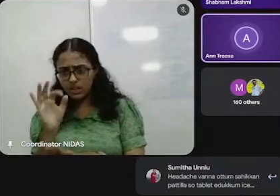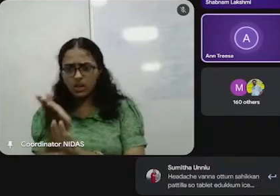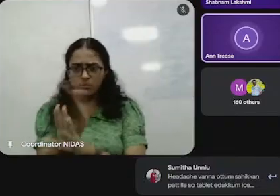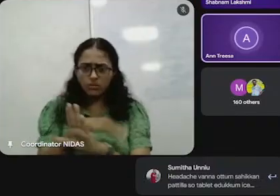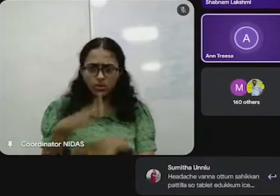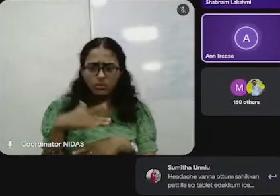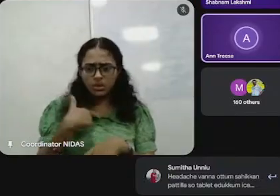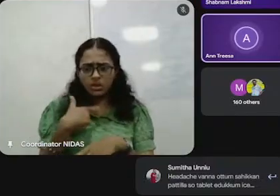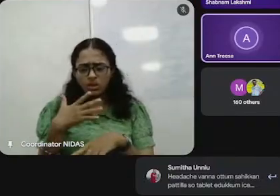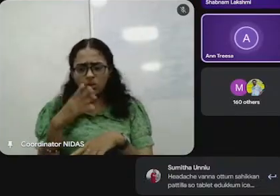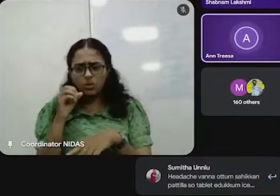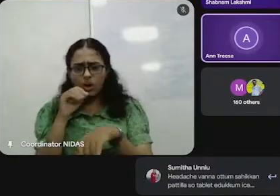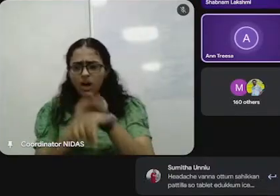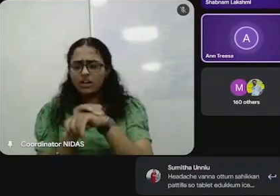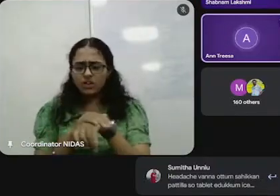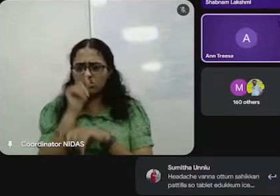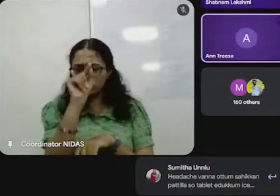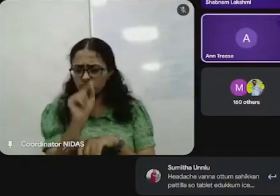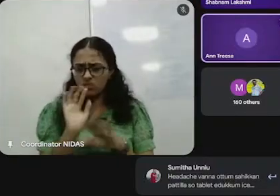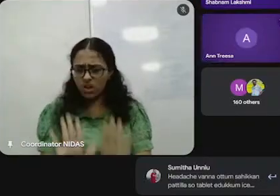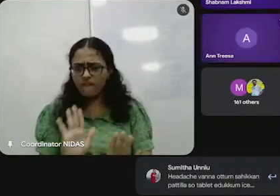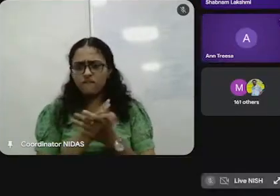നമുക്ക് എന്തെങ്കിലുമൊക്കെ ഒരു സൂചന പോലെ കിട്ടുമോ?